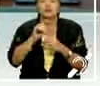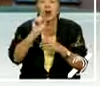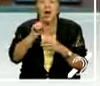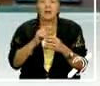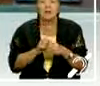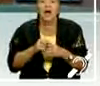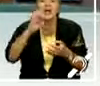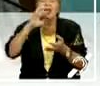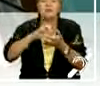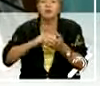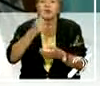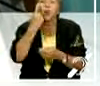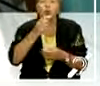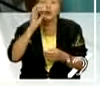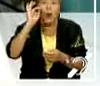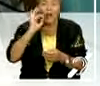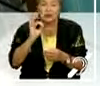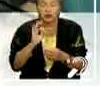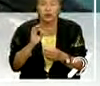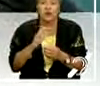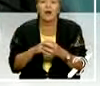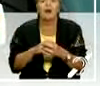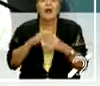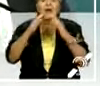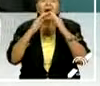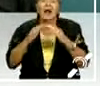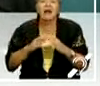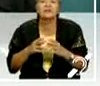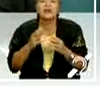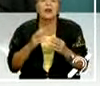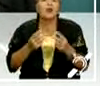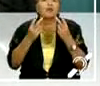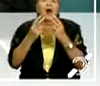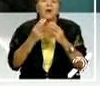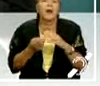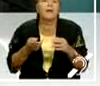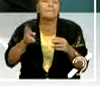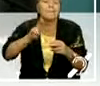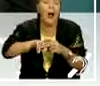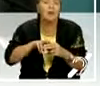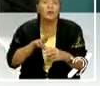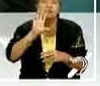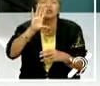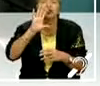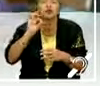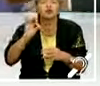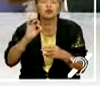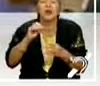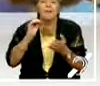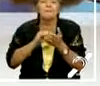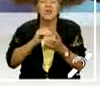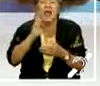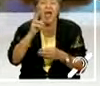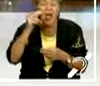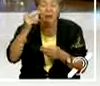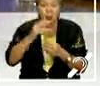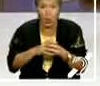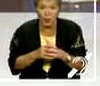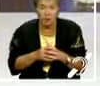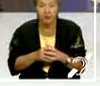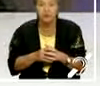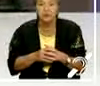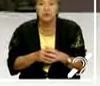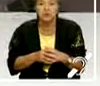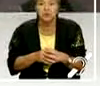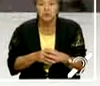de impozit de 1% la imobilele care sunt peste 500 de mii, în valoare de peste 500